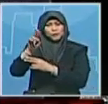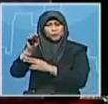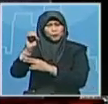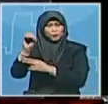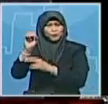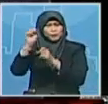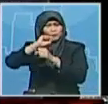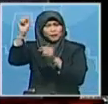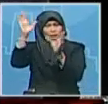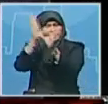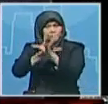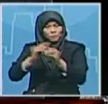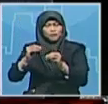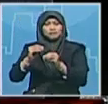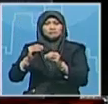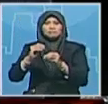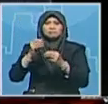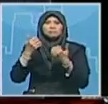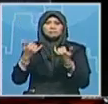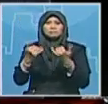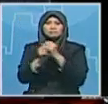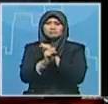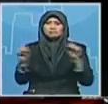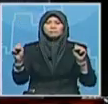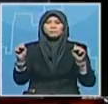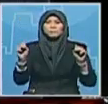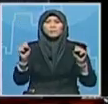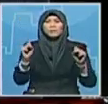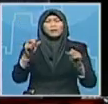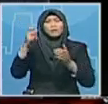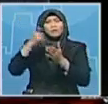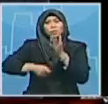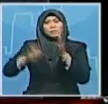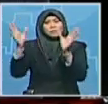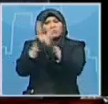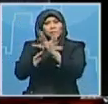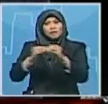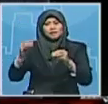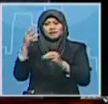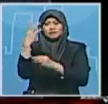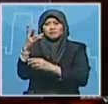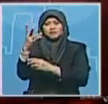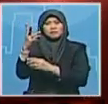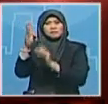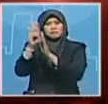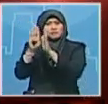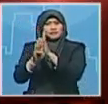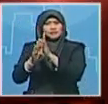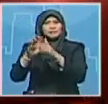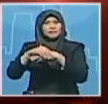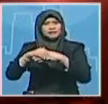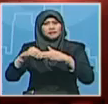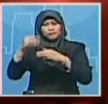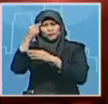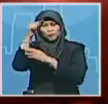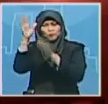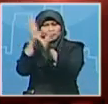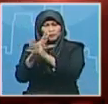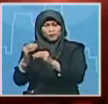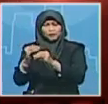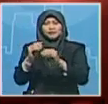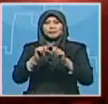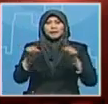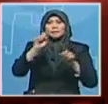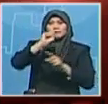dengan kos keseluruhan ialah lebih kurang RM16 bilion untuk Sarawak. Dan di